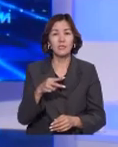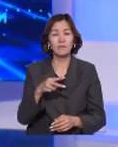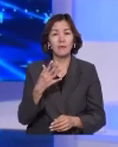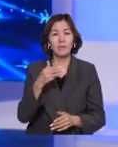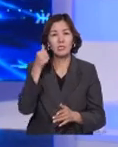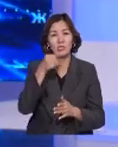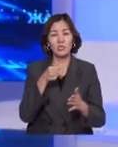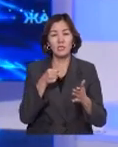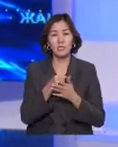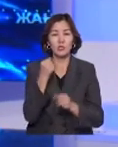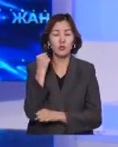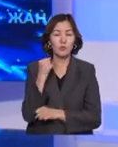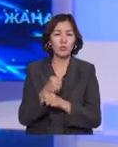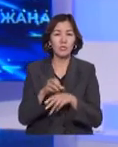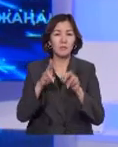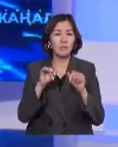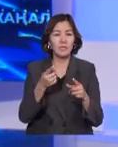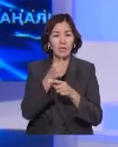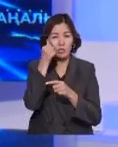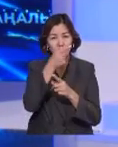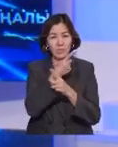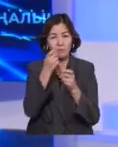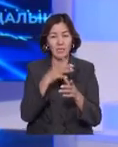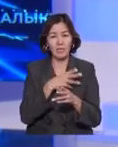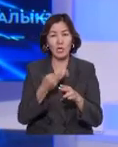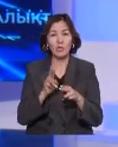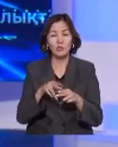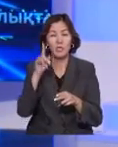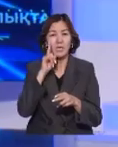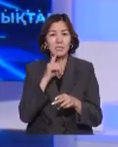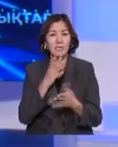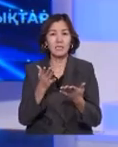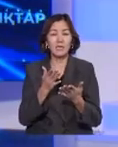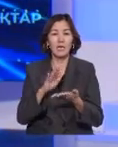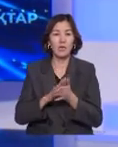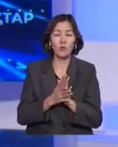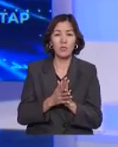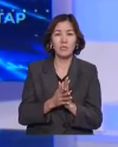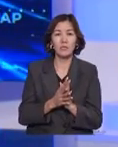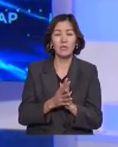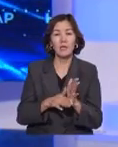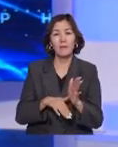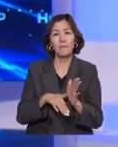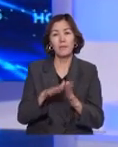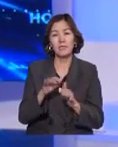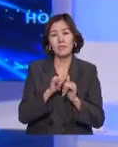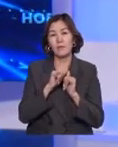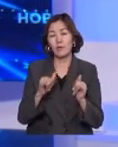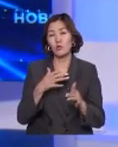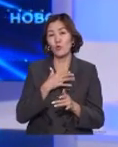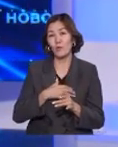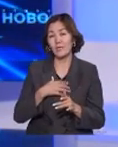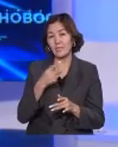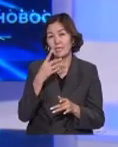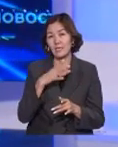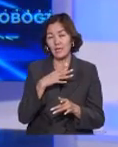Президент 2025 жылды жұмысшы мамандықтары жылы деп жариялады. Сондай-ақ еліміздің кадрлық әлеуетін біртіндеп арттыру өте маңызды екенін